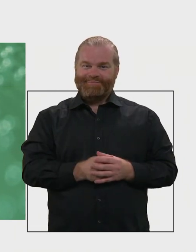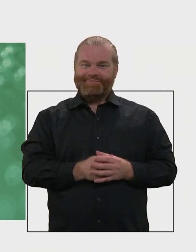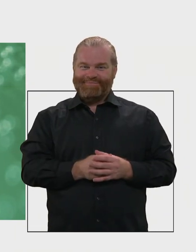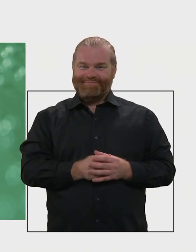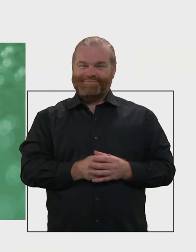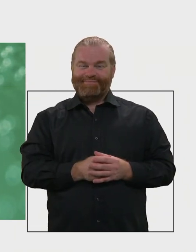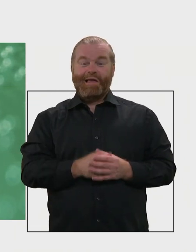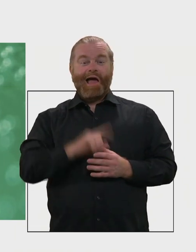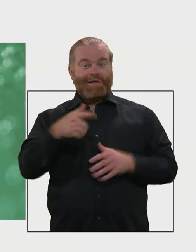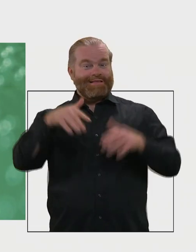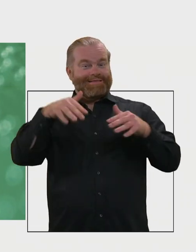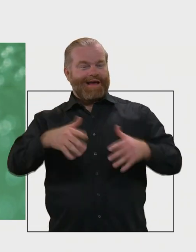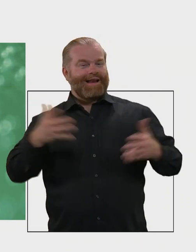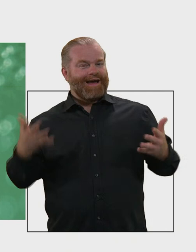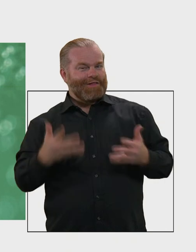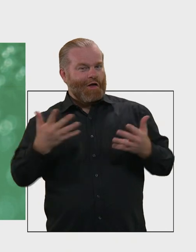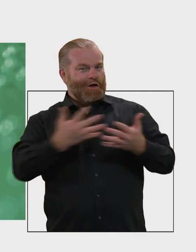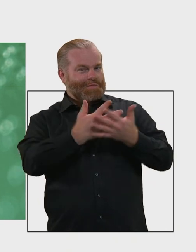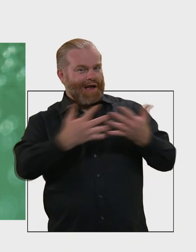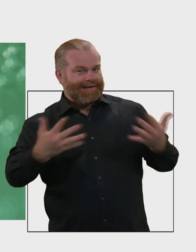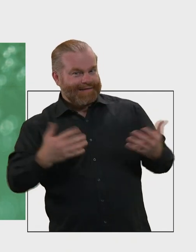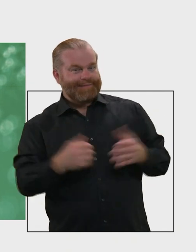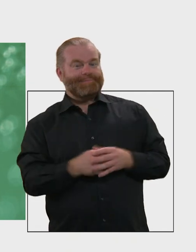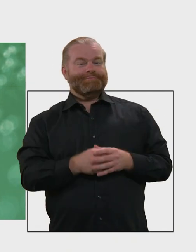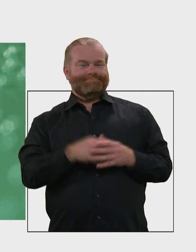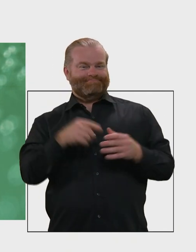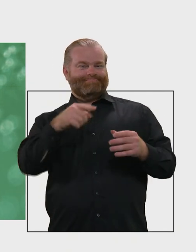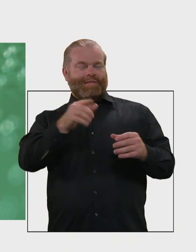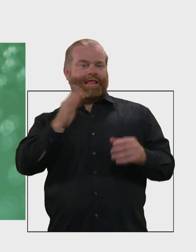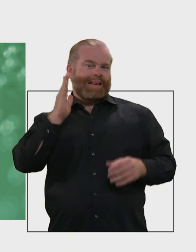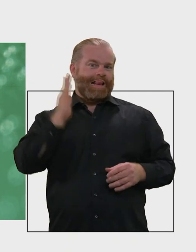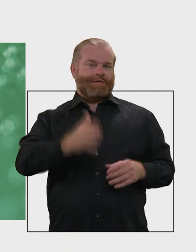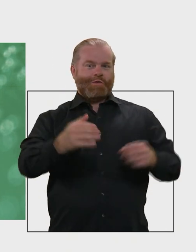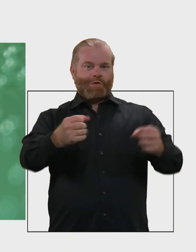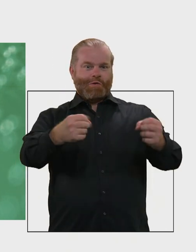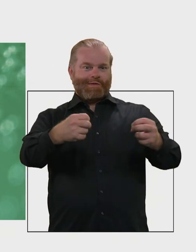haben Live-Untertitelung. Und natürlich gibt es die Möglichkeit, dass ihr,